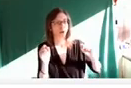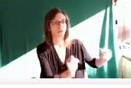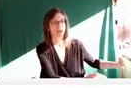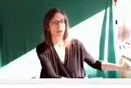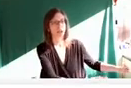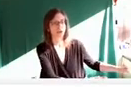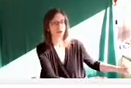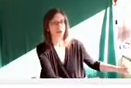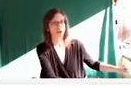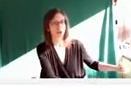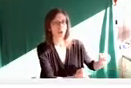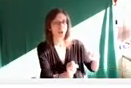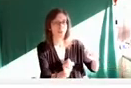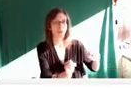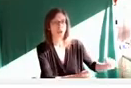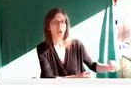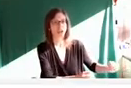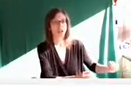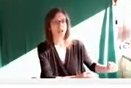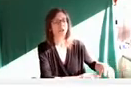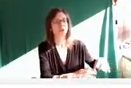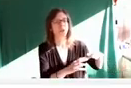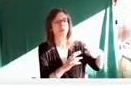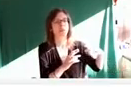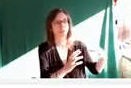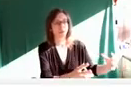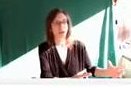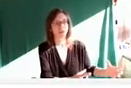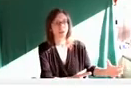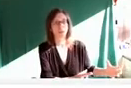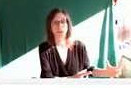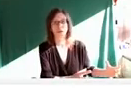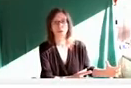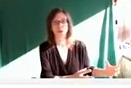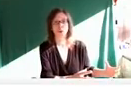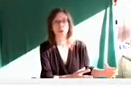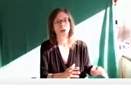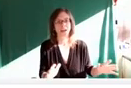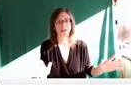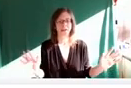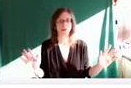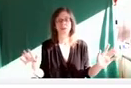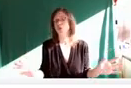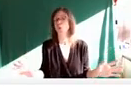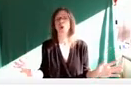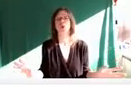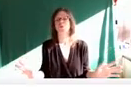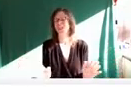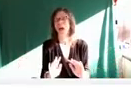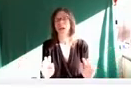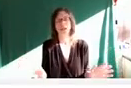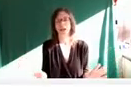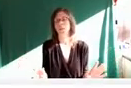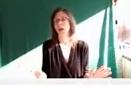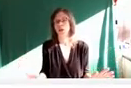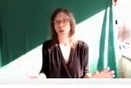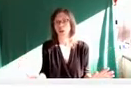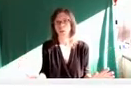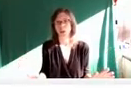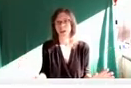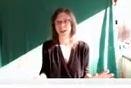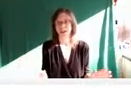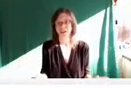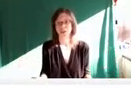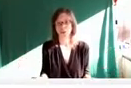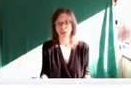lui refile mes résultats, mes données. Il faut qu'il soit capable d'arriver au même résultat que moi de façon entièrement